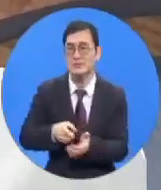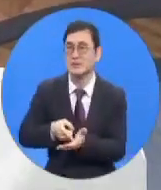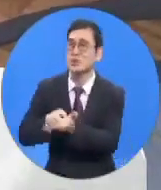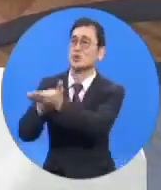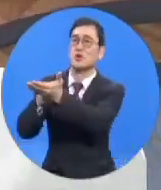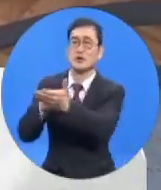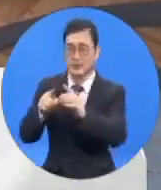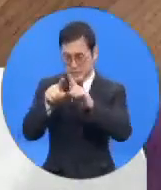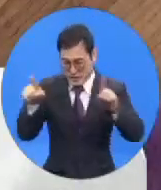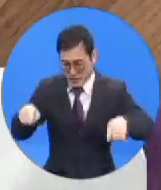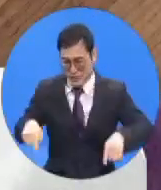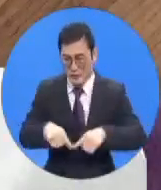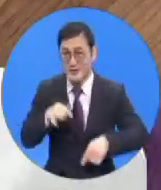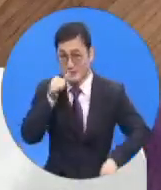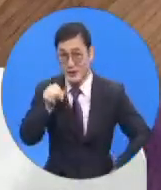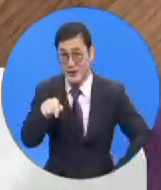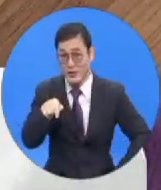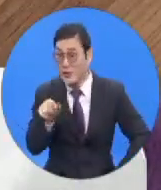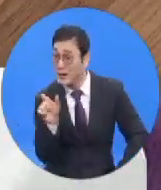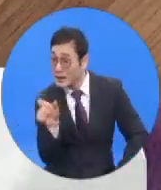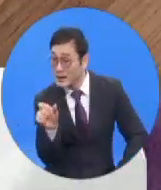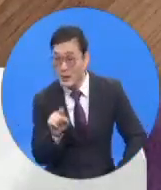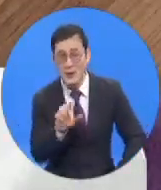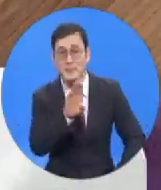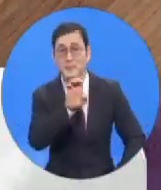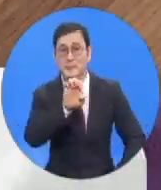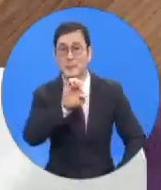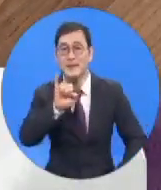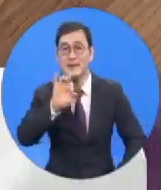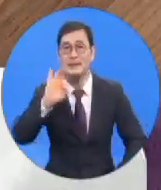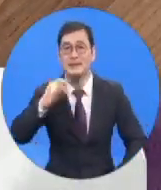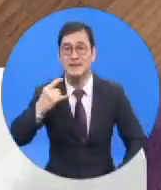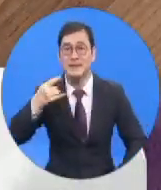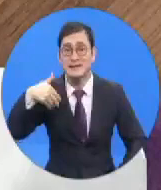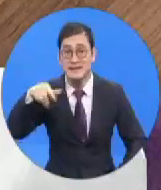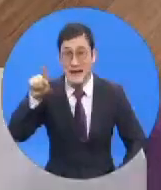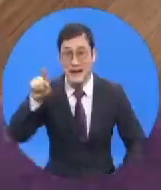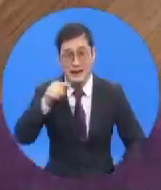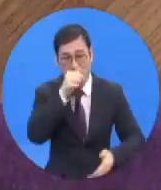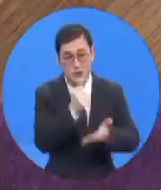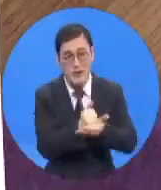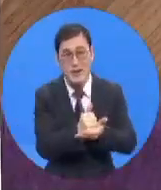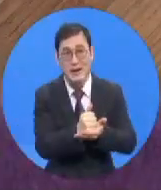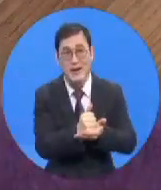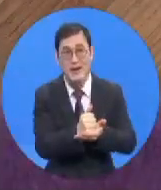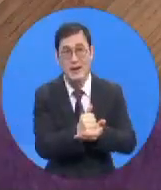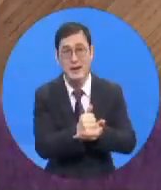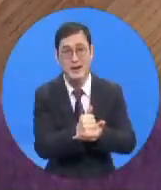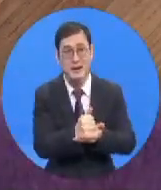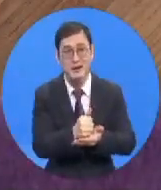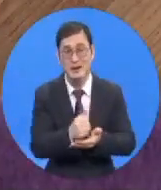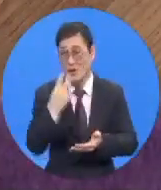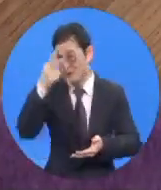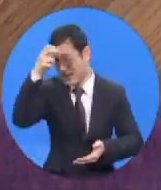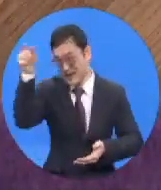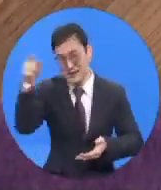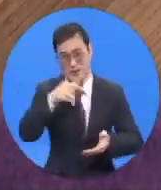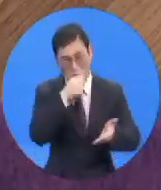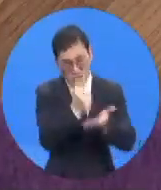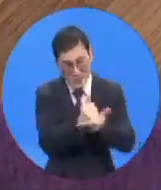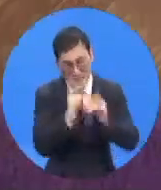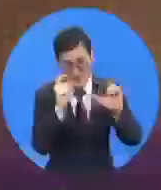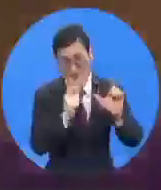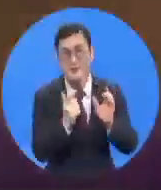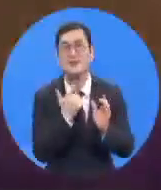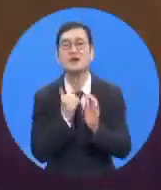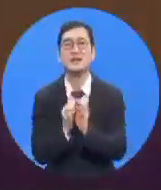있냐면 피의자라고 되어 있다고요. 예. 피의자한테만 긴급출국금지를 할 수 있는 거예요. 빨간 동그라미 치게 피의자라고 쓰는 거예요? 피의자입니다. 그러면은